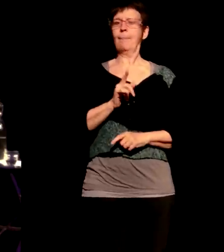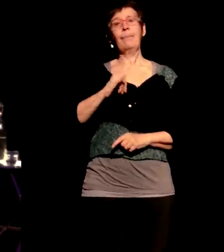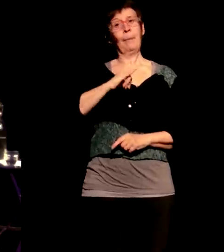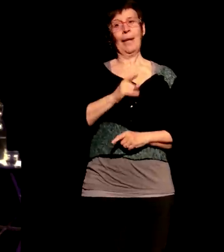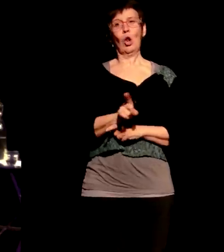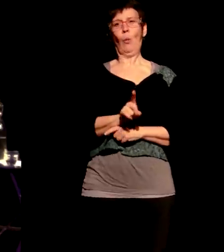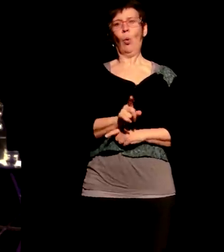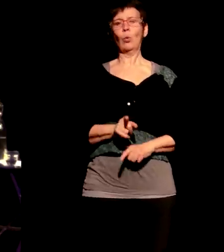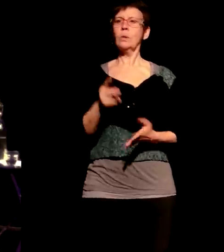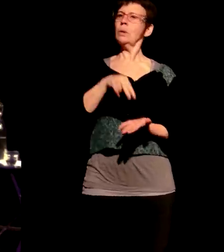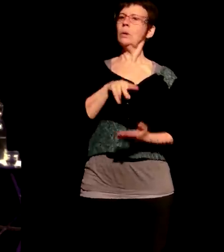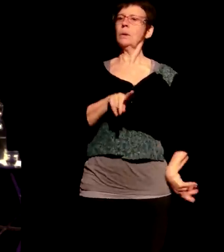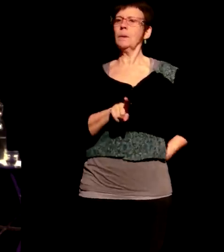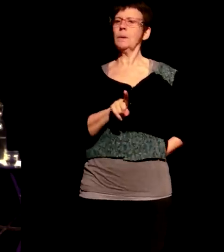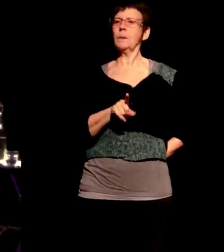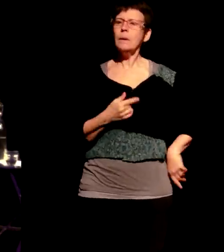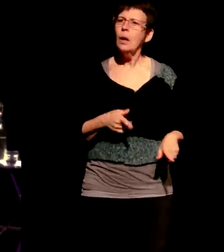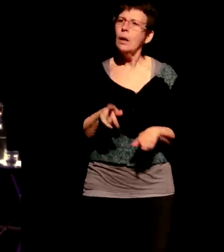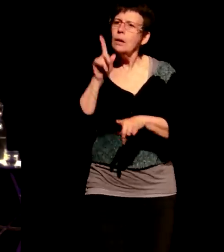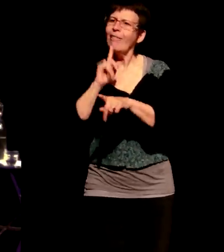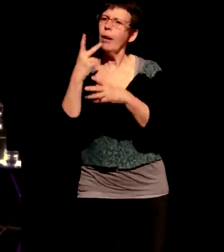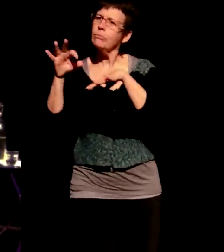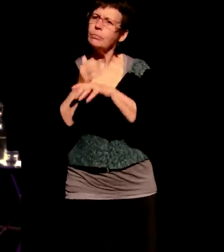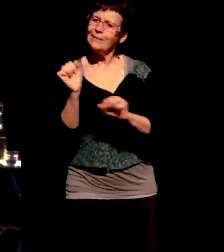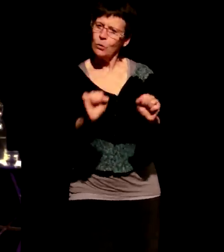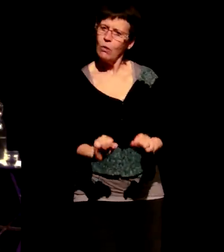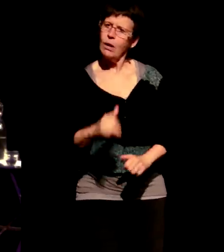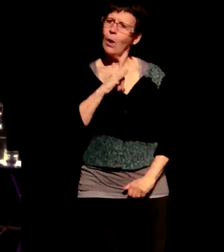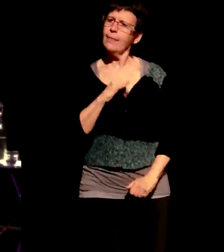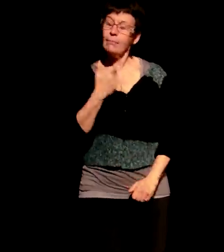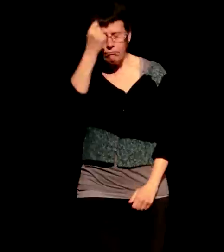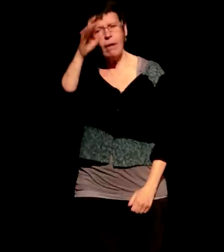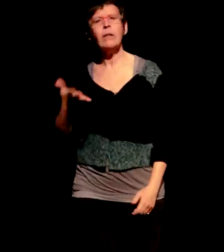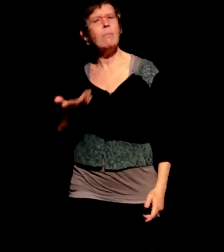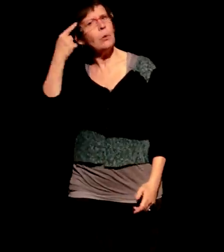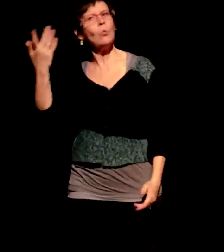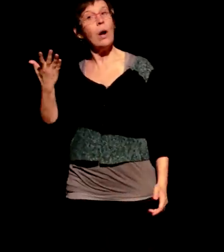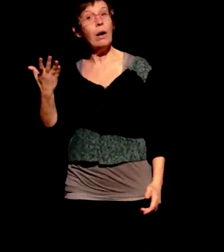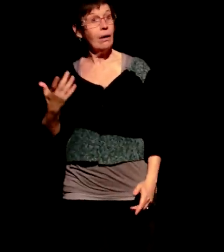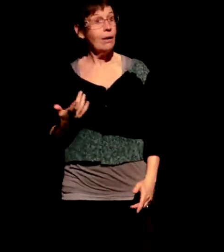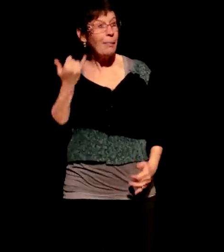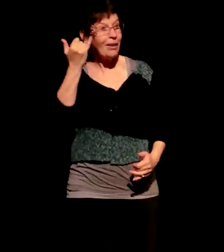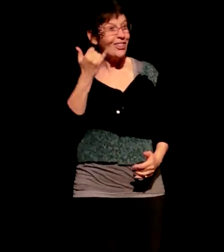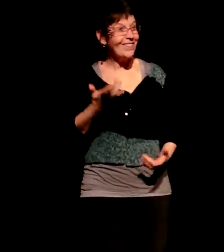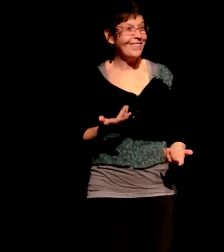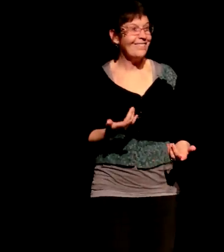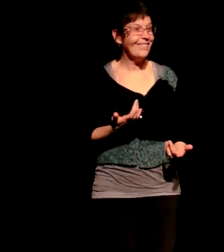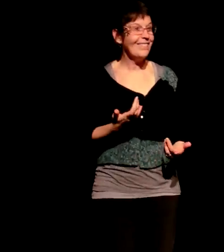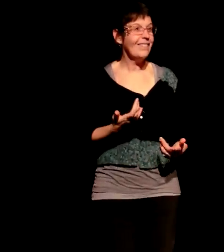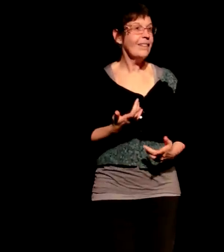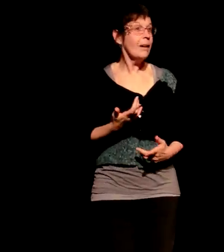Et nous voulions savoir qu'est-ce que tu penses du fait que c'est ta femme qui nettoie les chiottes. Ils pourraient le faire. On a tous des contradictions, mais ils le